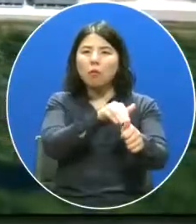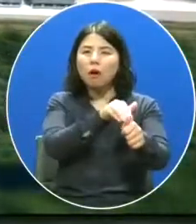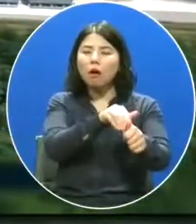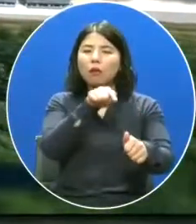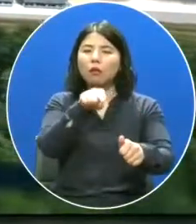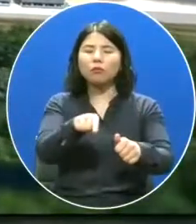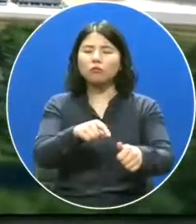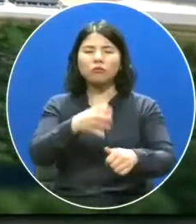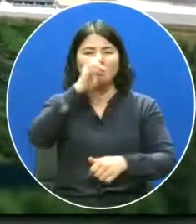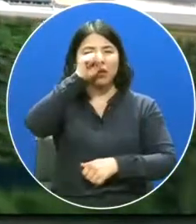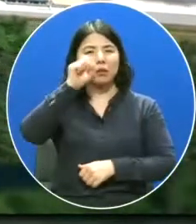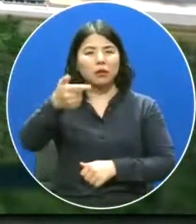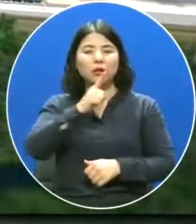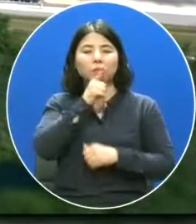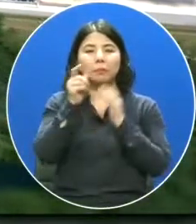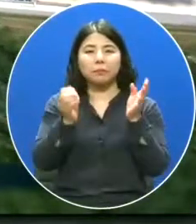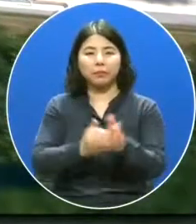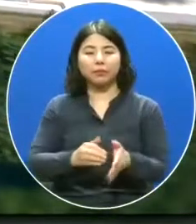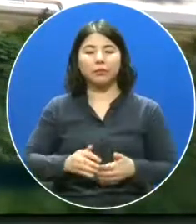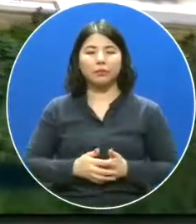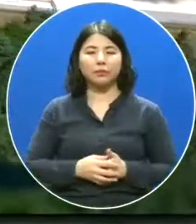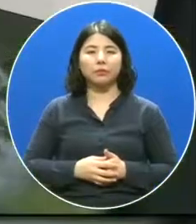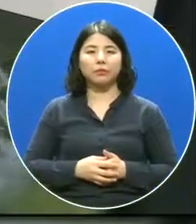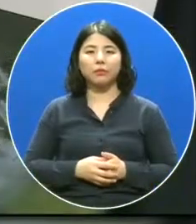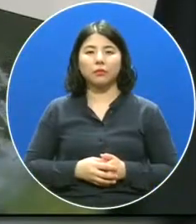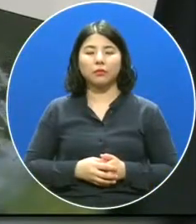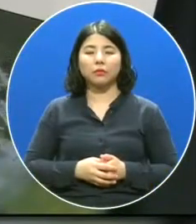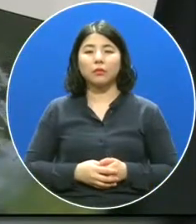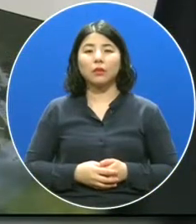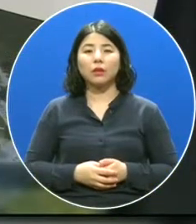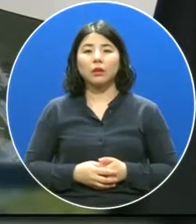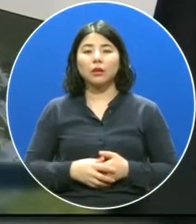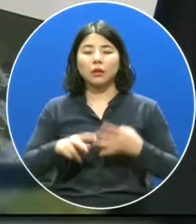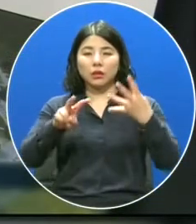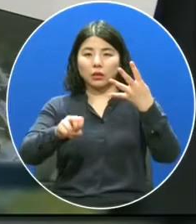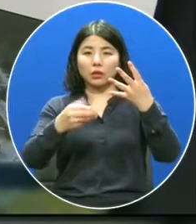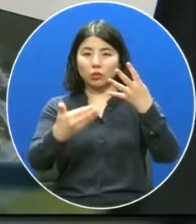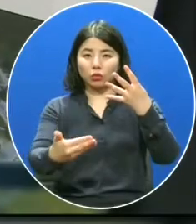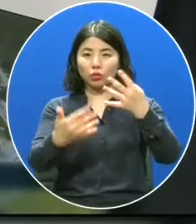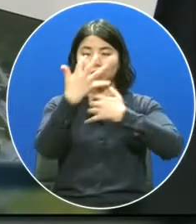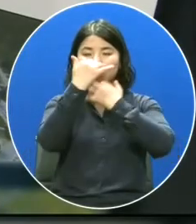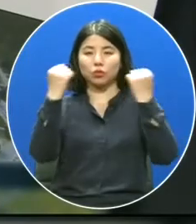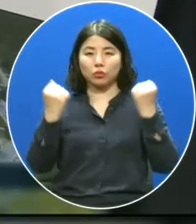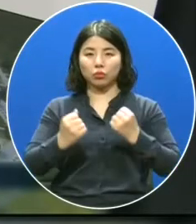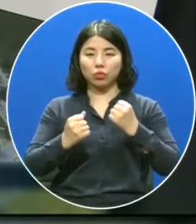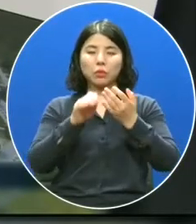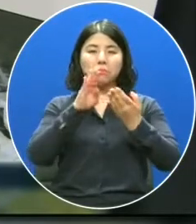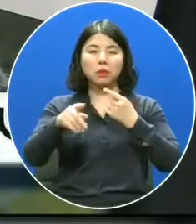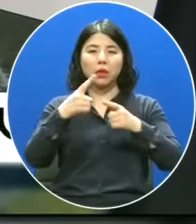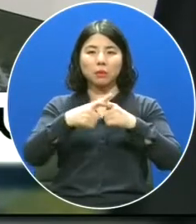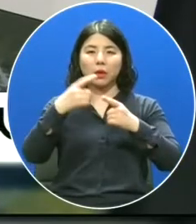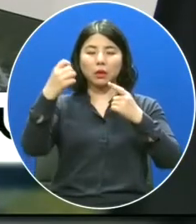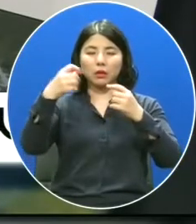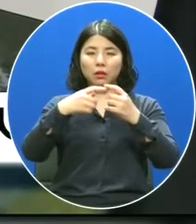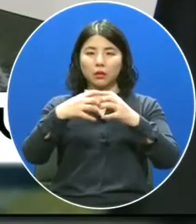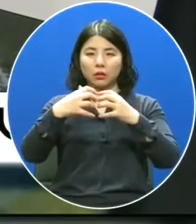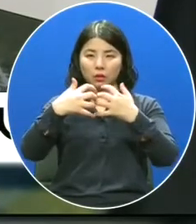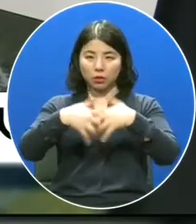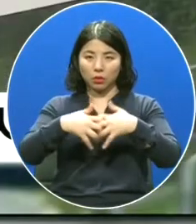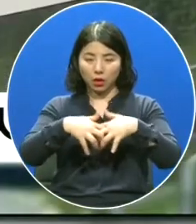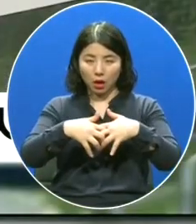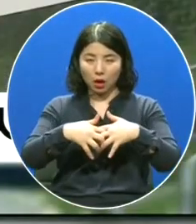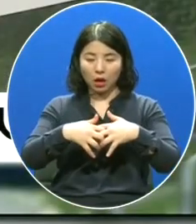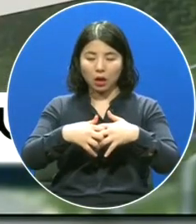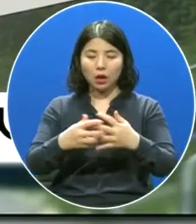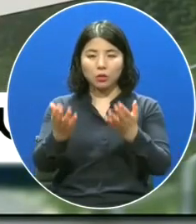요구는 바람직하지 않다고 했습니다. 또 29일에는 충청북도가 차세대 다목적 방사관